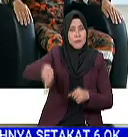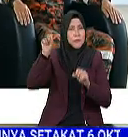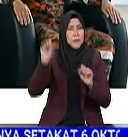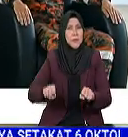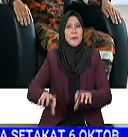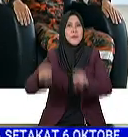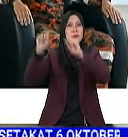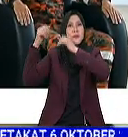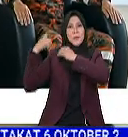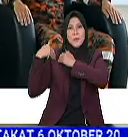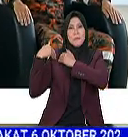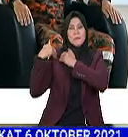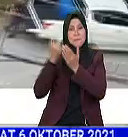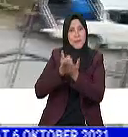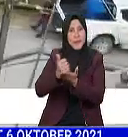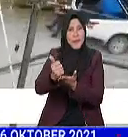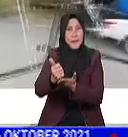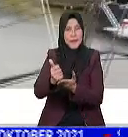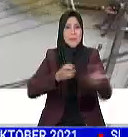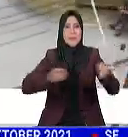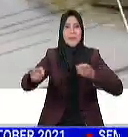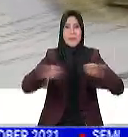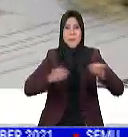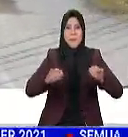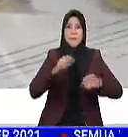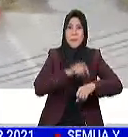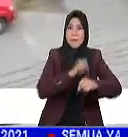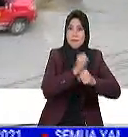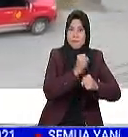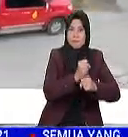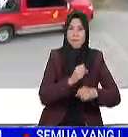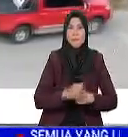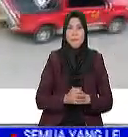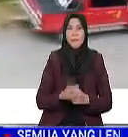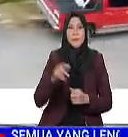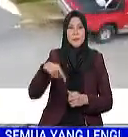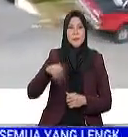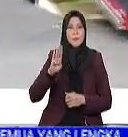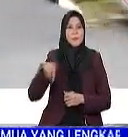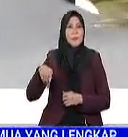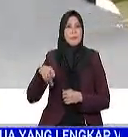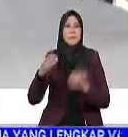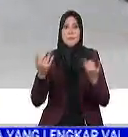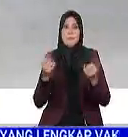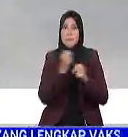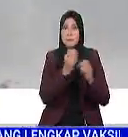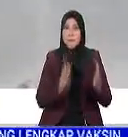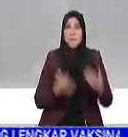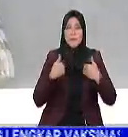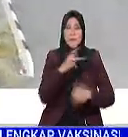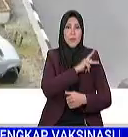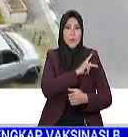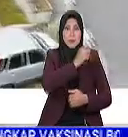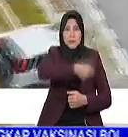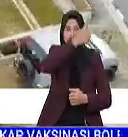mengalah tanggung jawab dengan beramanah dan berdisiplin semasa bertugas Bible agak ini mempunyai seorang ketua Balai